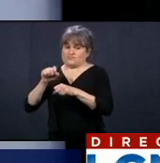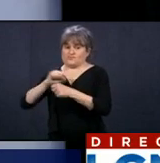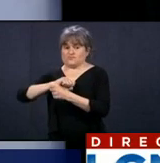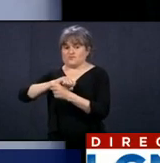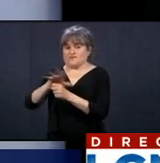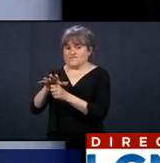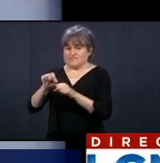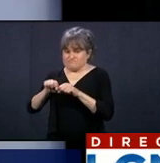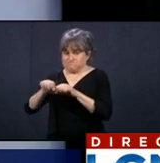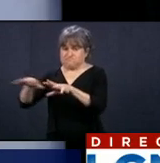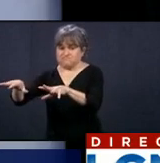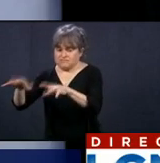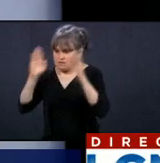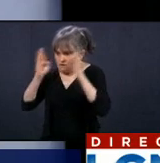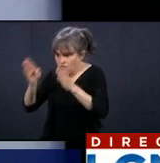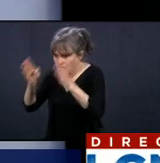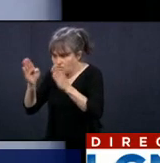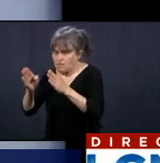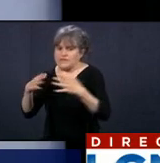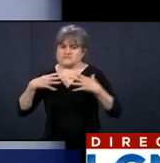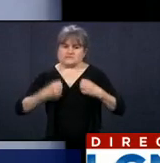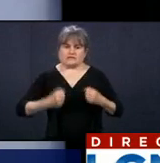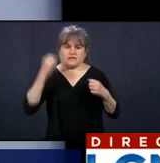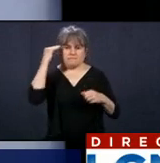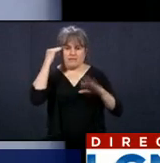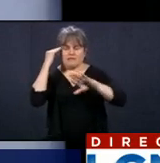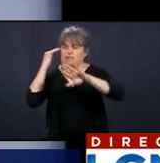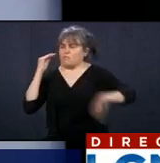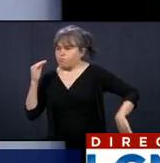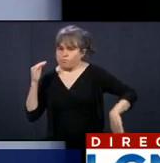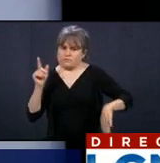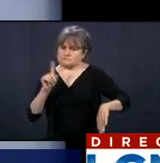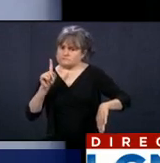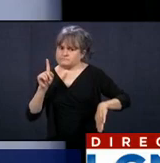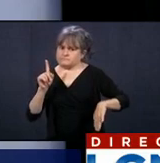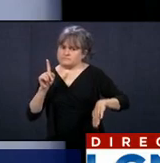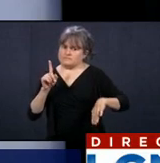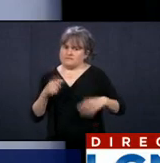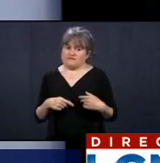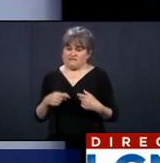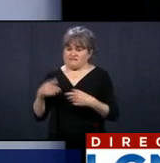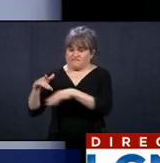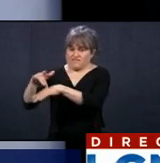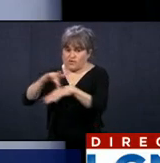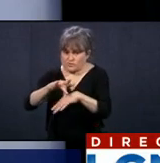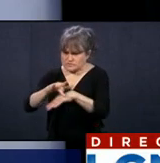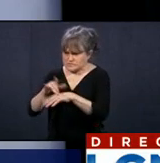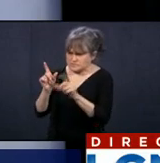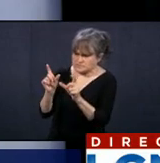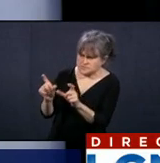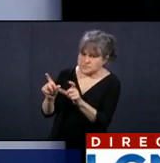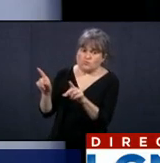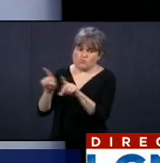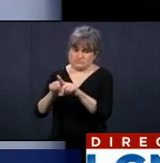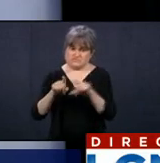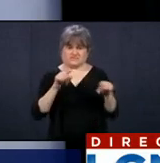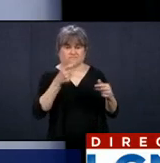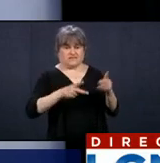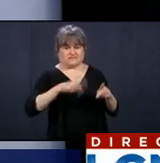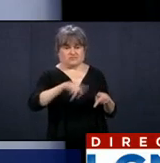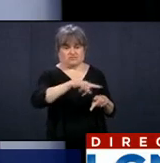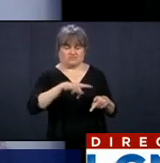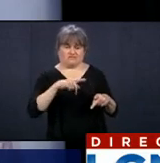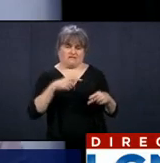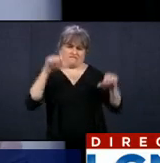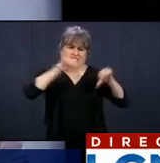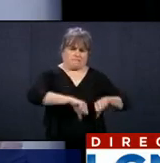sûr, au détriment de la santé mentale. Donc, on n'a pas à choisir entre le virus et la détresse, mais il faut, bien sûr, combattre et